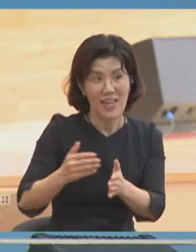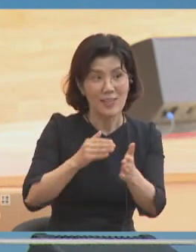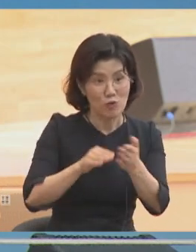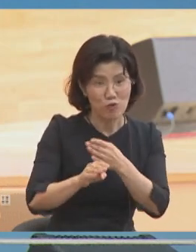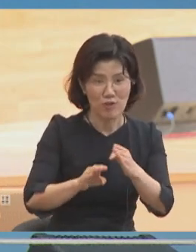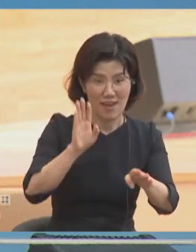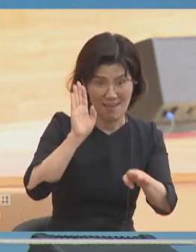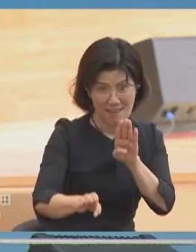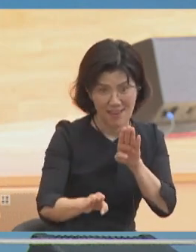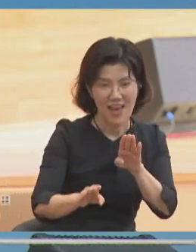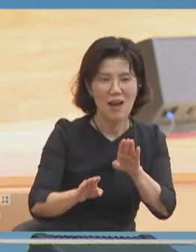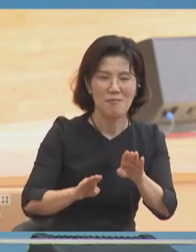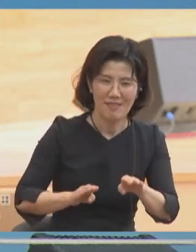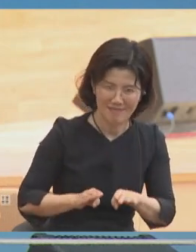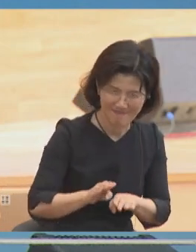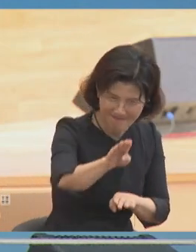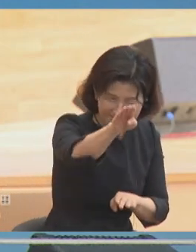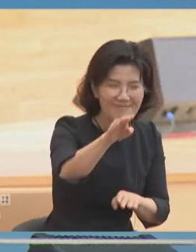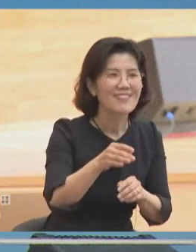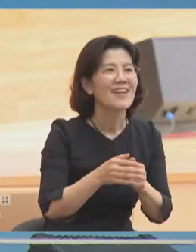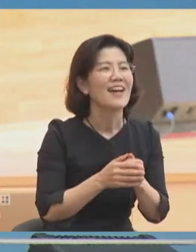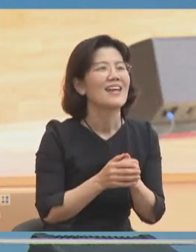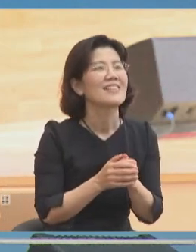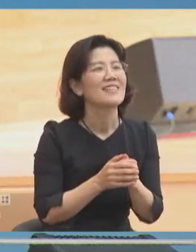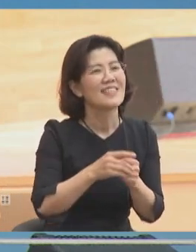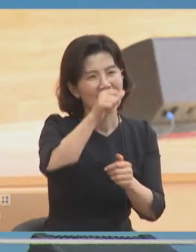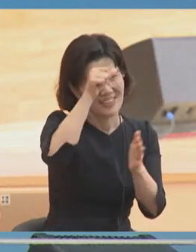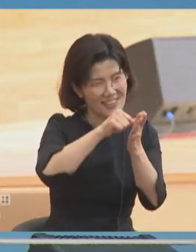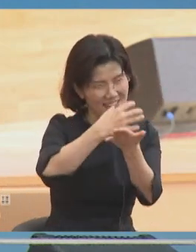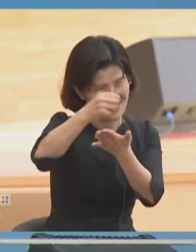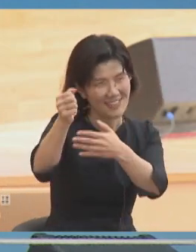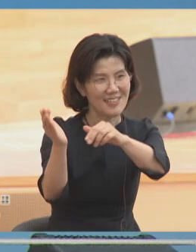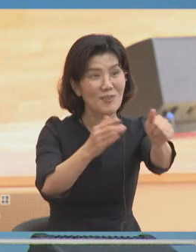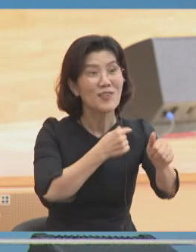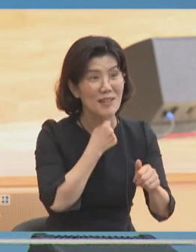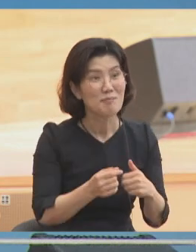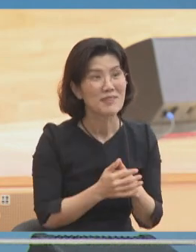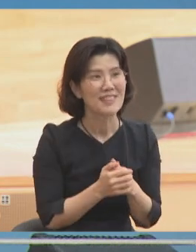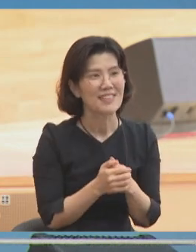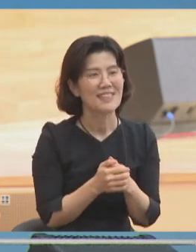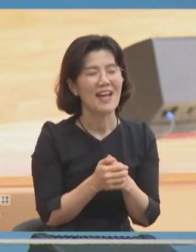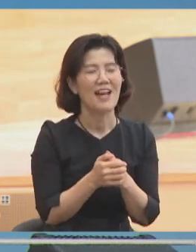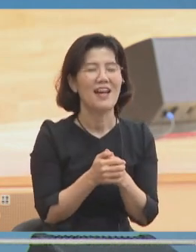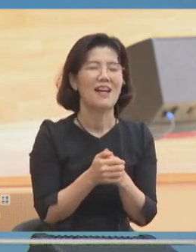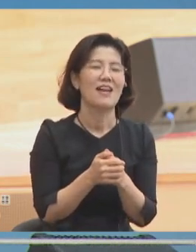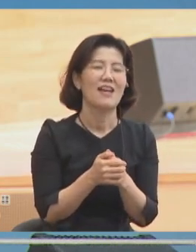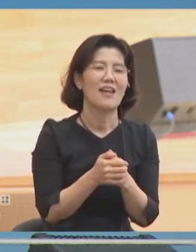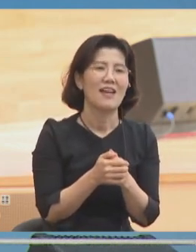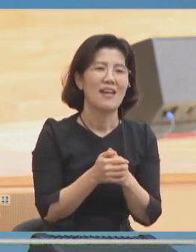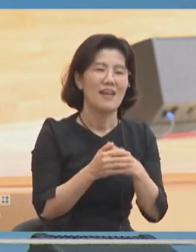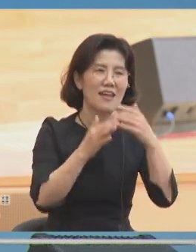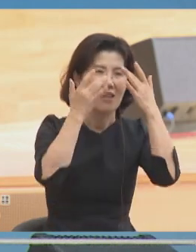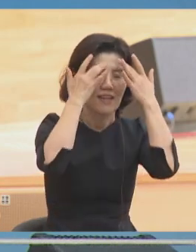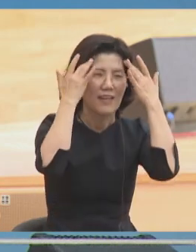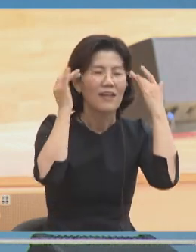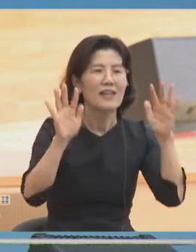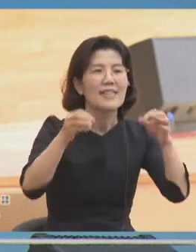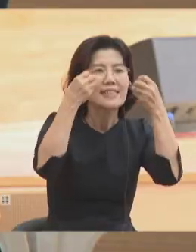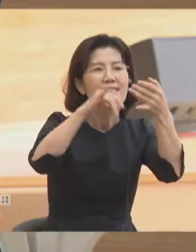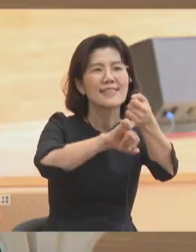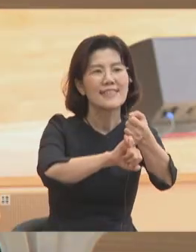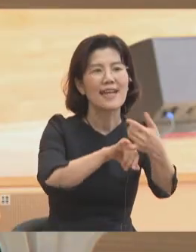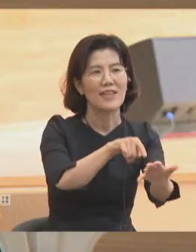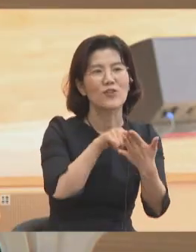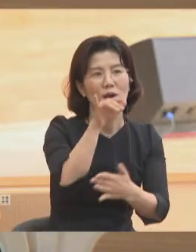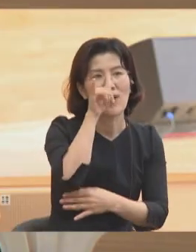쭉 나가는 확실한 인생이 되시겠습니까 여러분 오늘이 야곱이 본 생생한 이미지가 신약 성경에도 동일 게